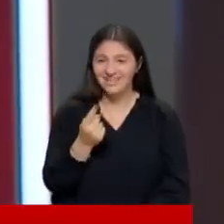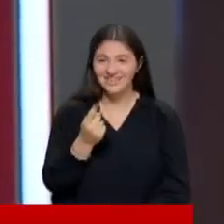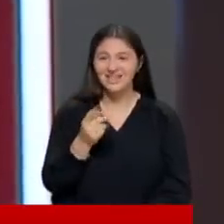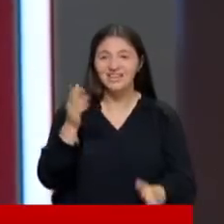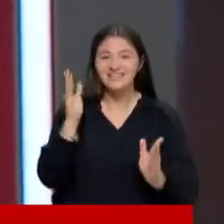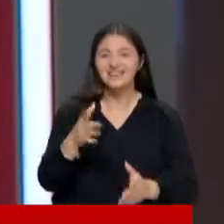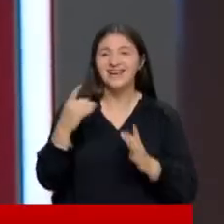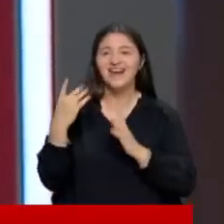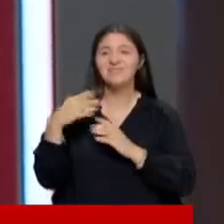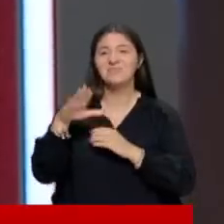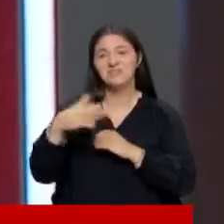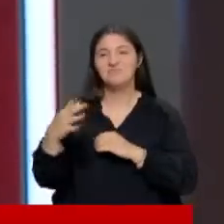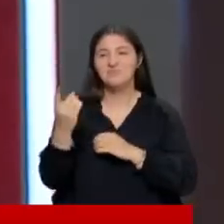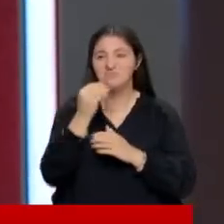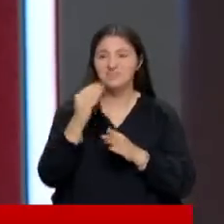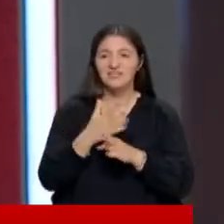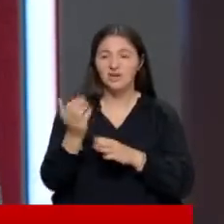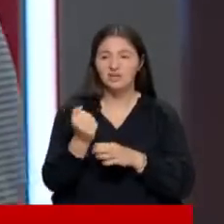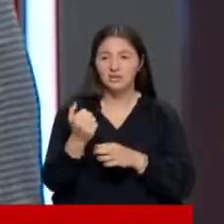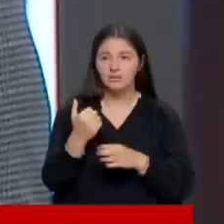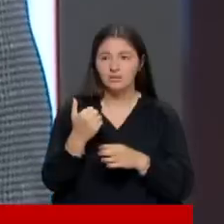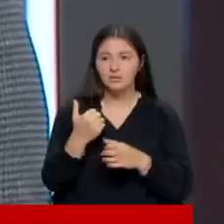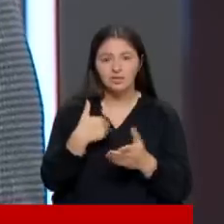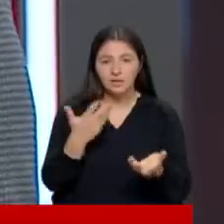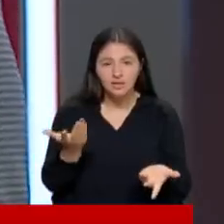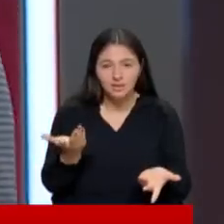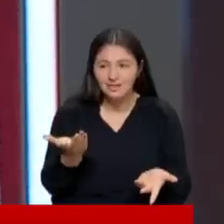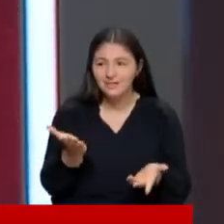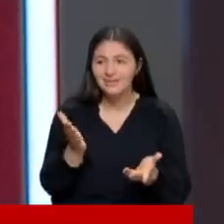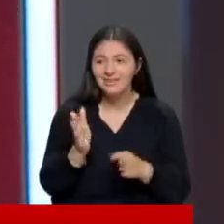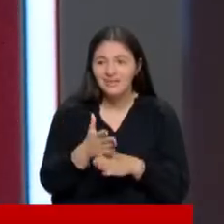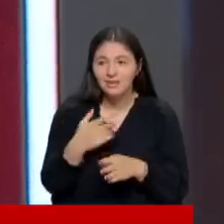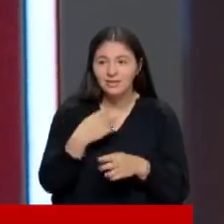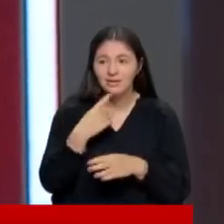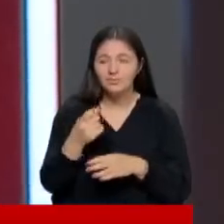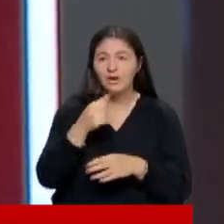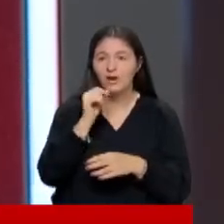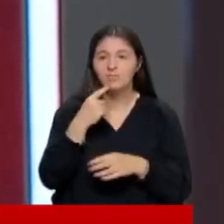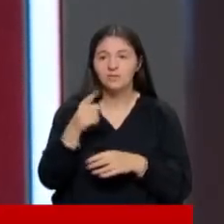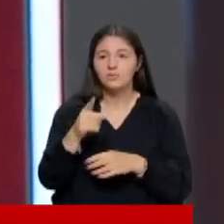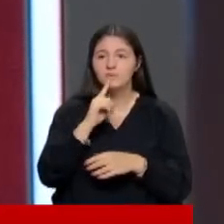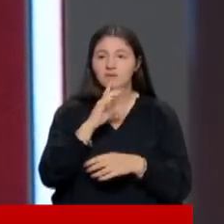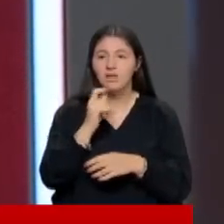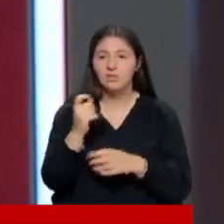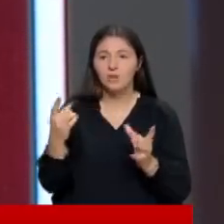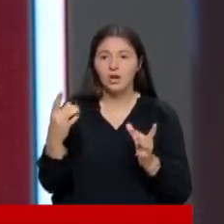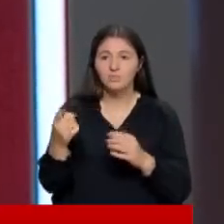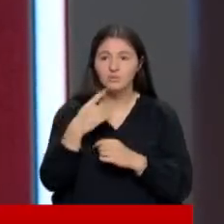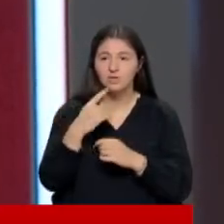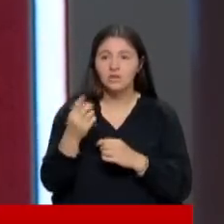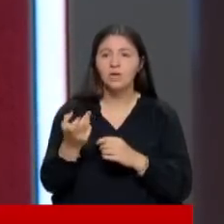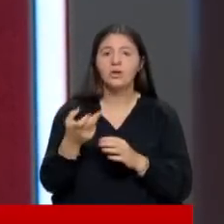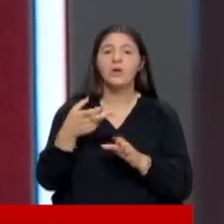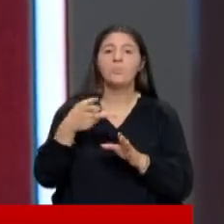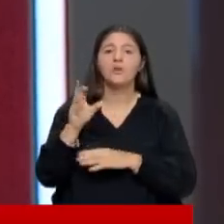Keşke karpuz yerine başka bir meyve alsaydın ne dedim yani niye abi dedi Şimdi 150 lira bu karpuz dedi